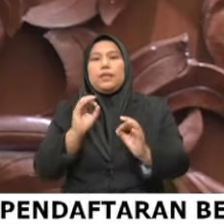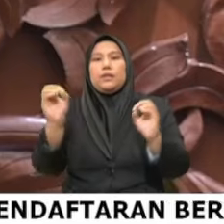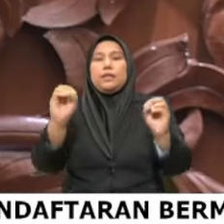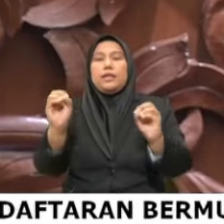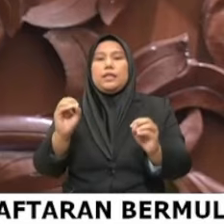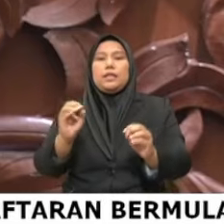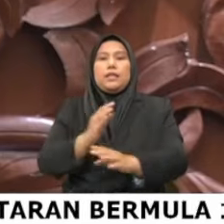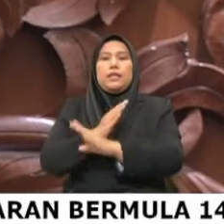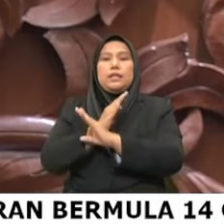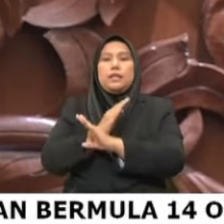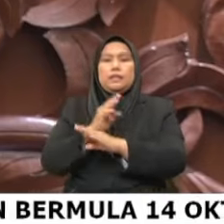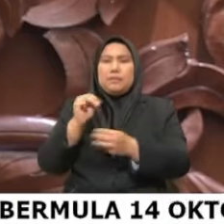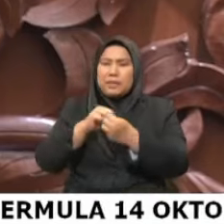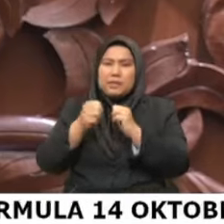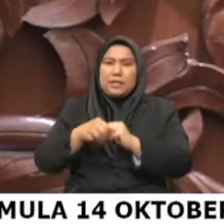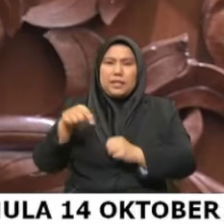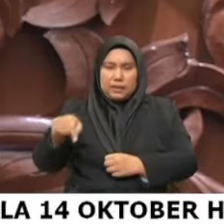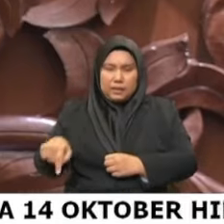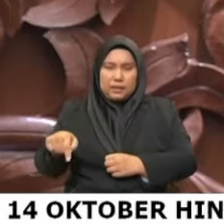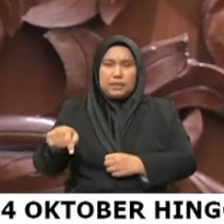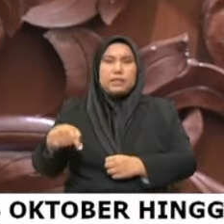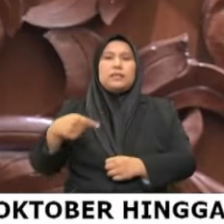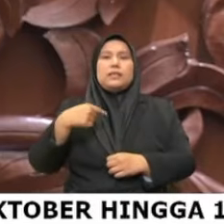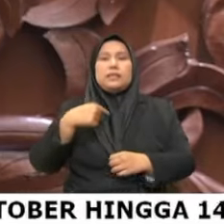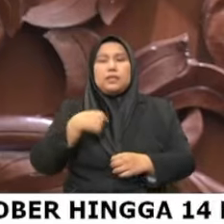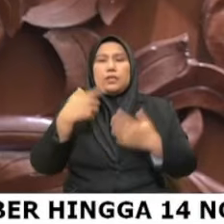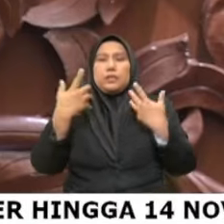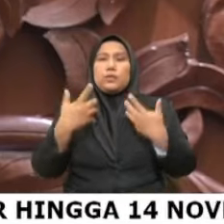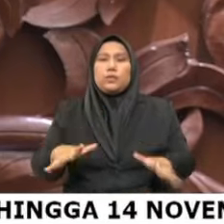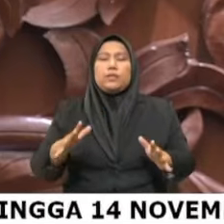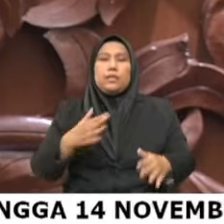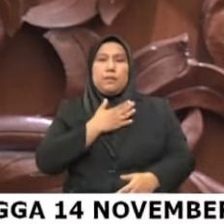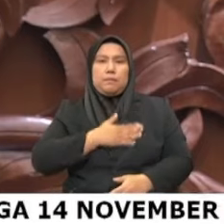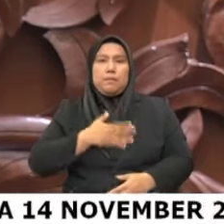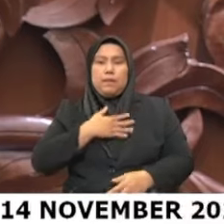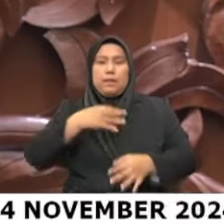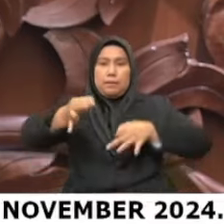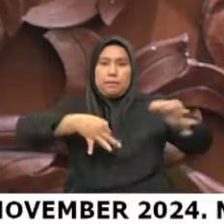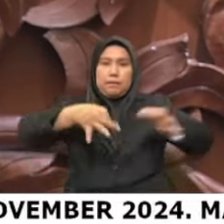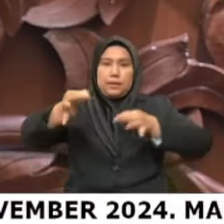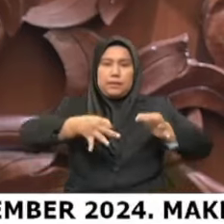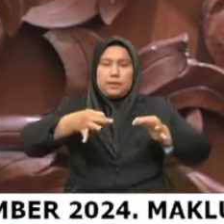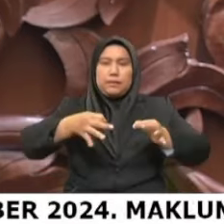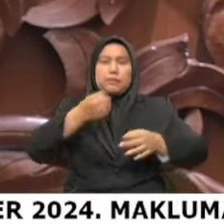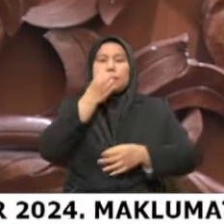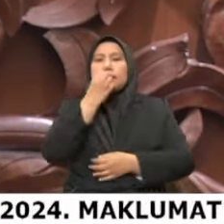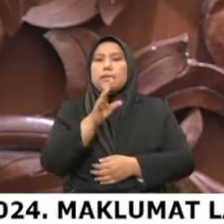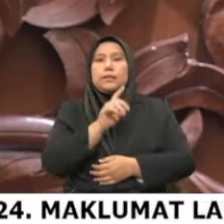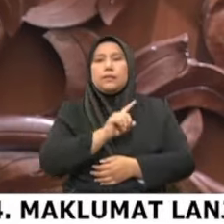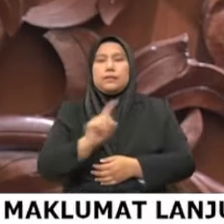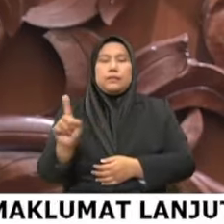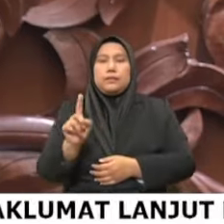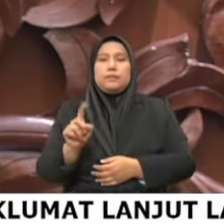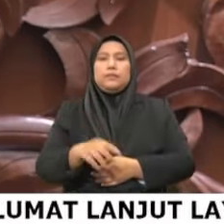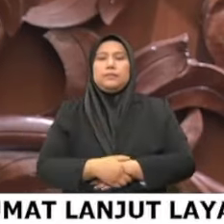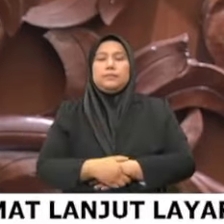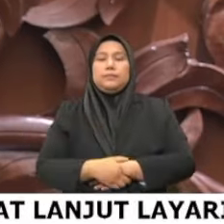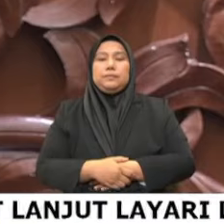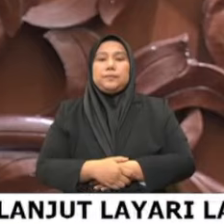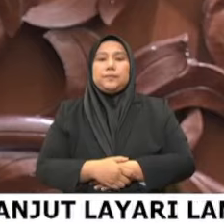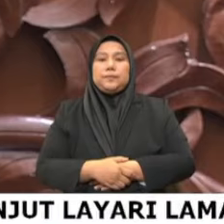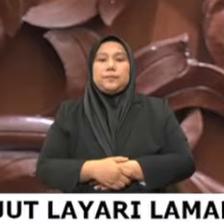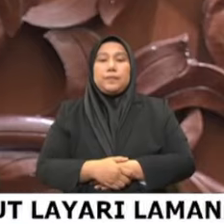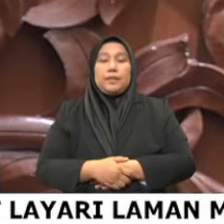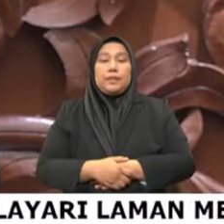kena. Jadi isu-isu macam ini saya dah minta penjelasan. Saya kata tak elok. Yang perisai bukan saya.